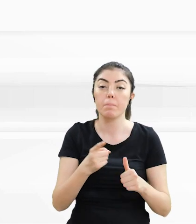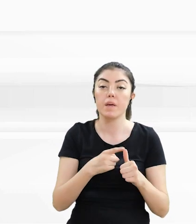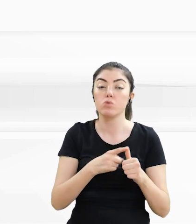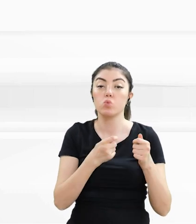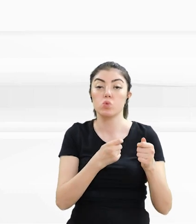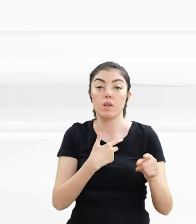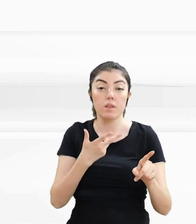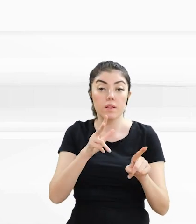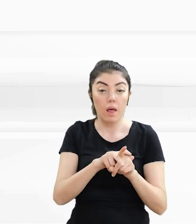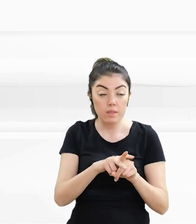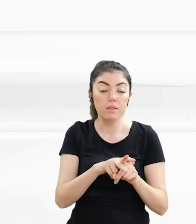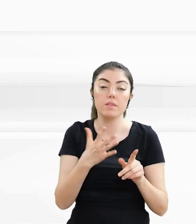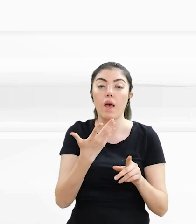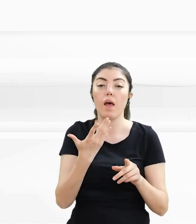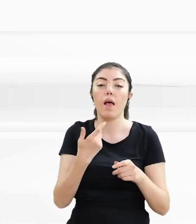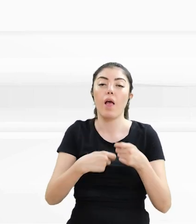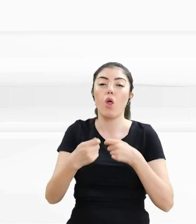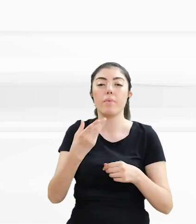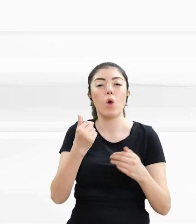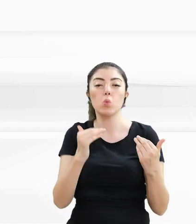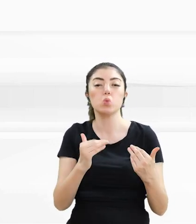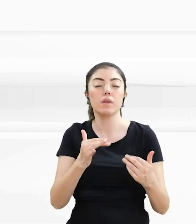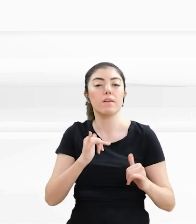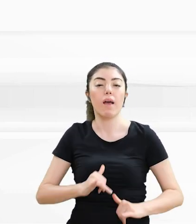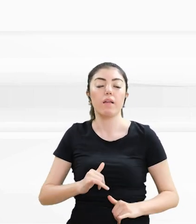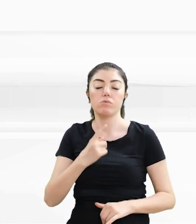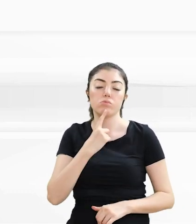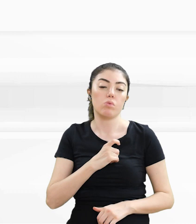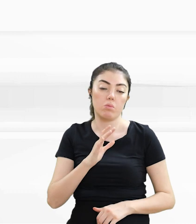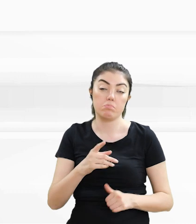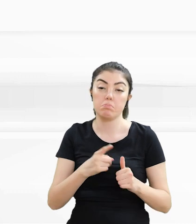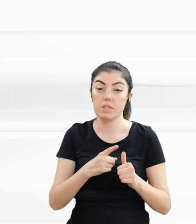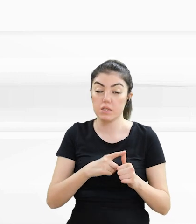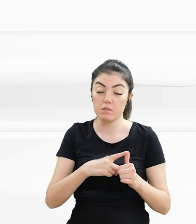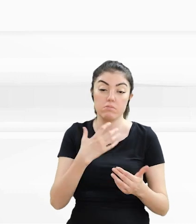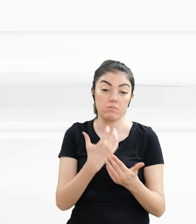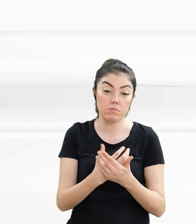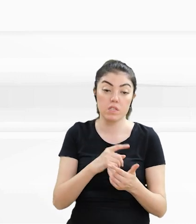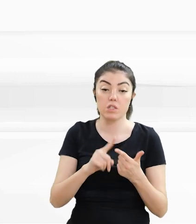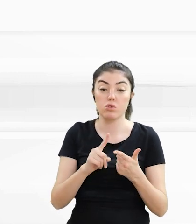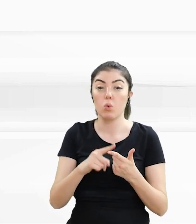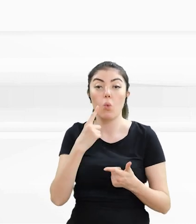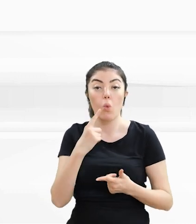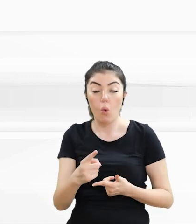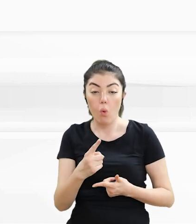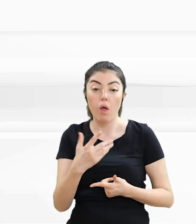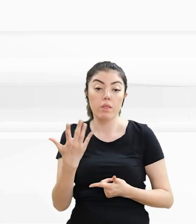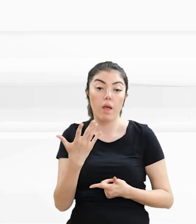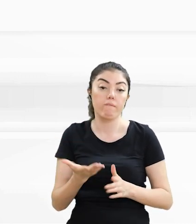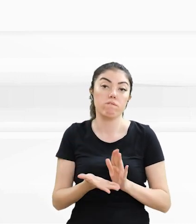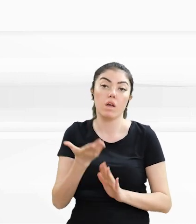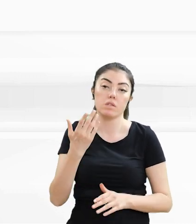birinci kursa katılması Daha ekonomik olur diye sormuş şimdi buna dikkat edersek bir kursu kayıt ücreti ikinci kursu kayıt